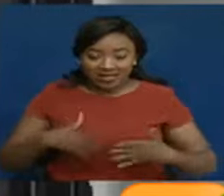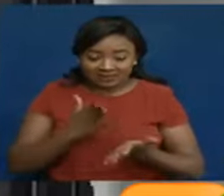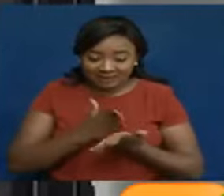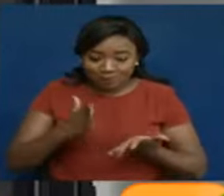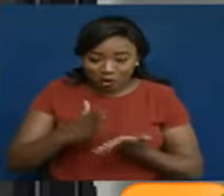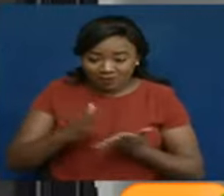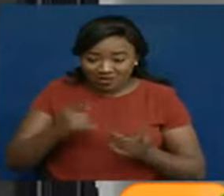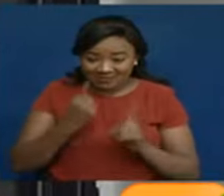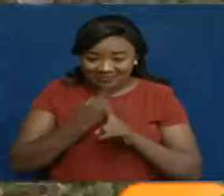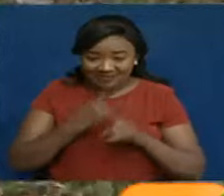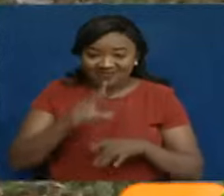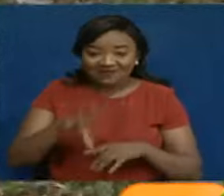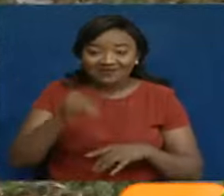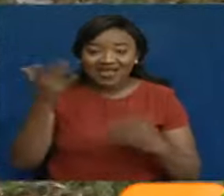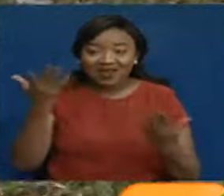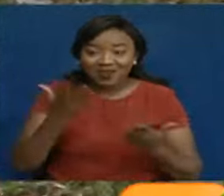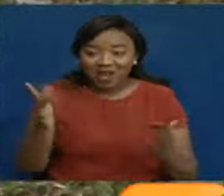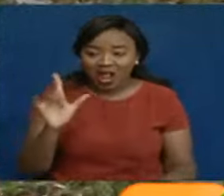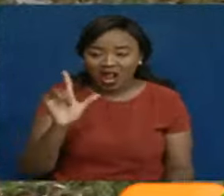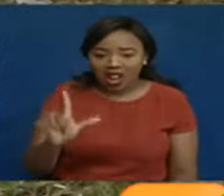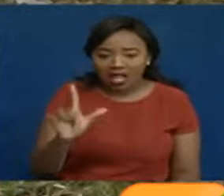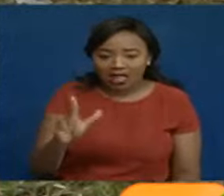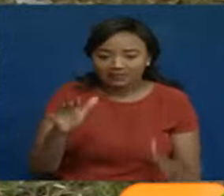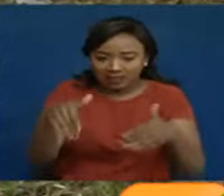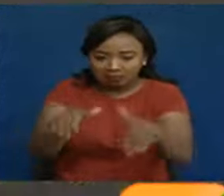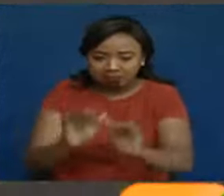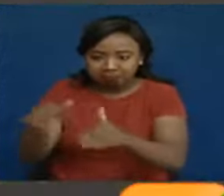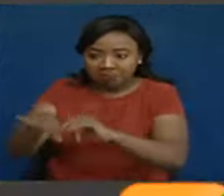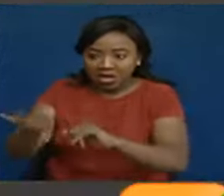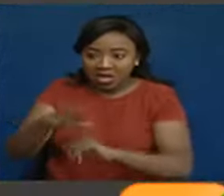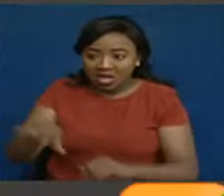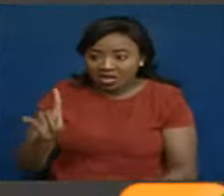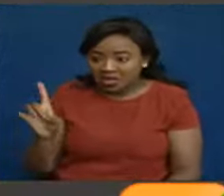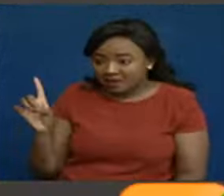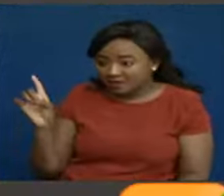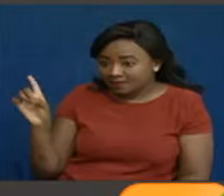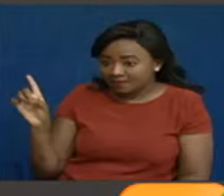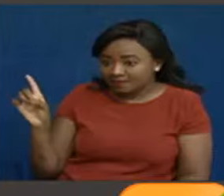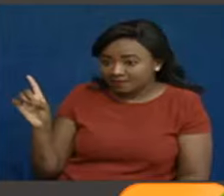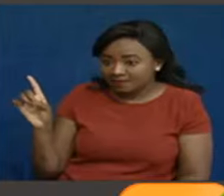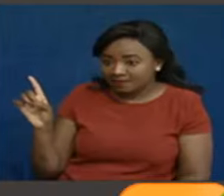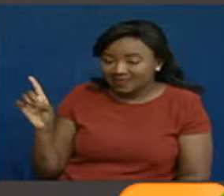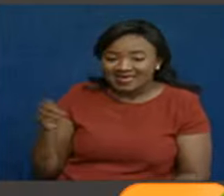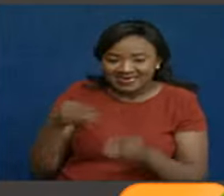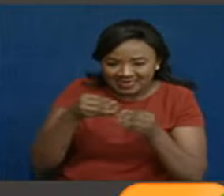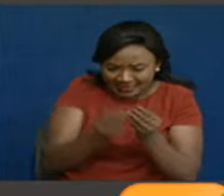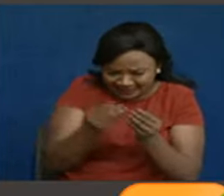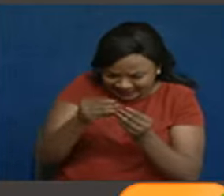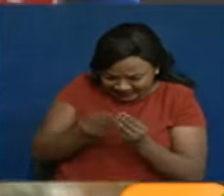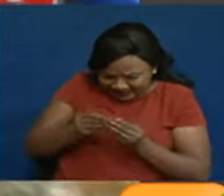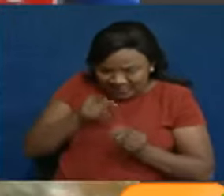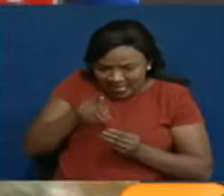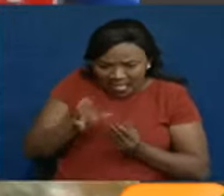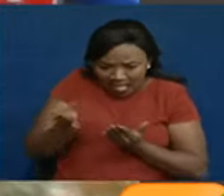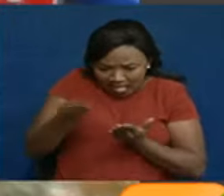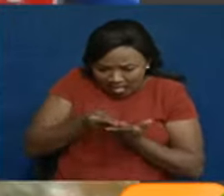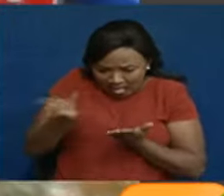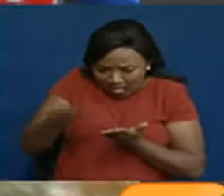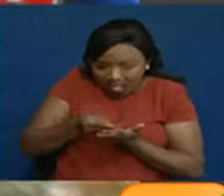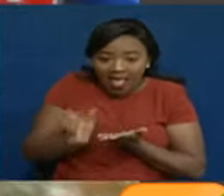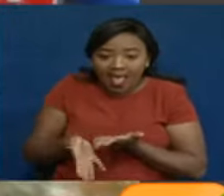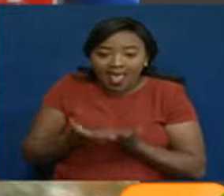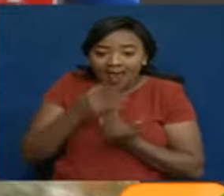makaburi ya Langata. Kando kulikuwa bidhaa za dukani na risiti kadhaa. Risiti hizo ziliwasaidia polisi kwa uchunguzi